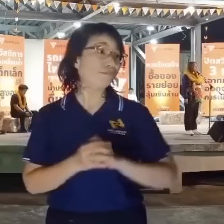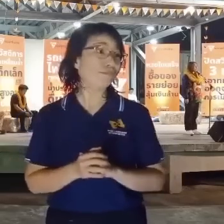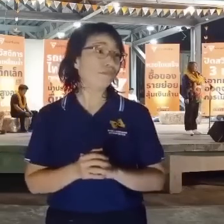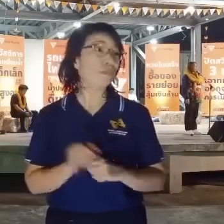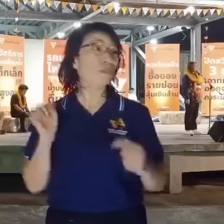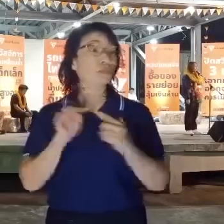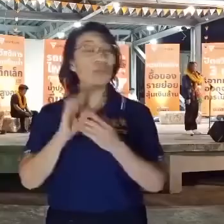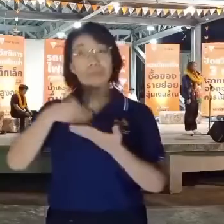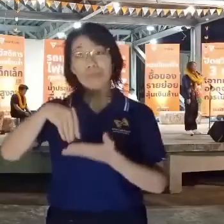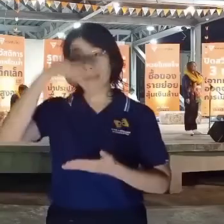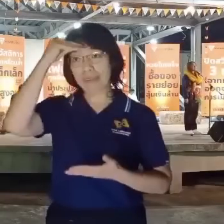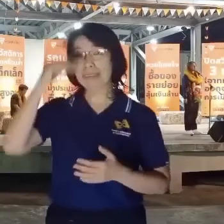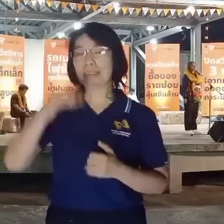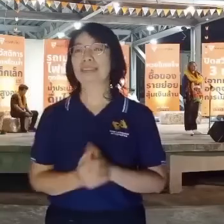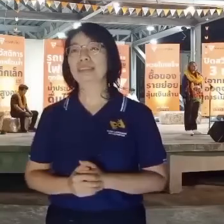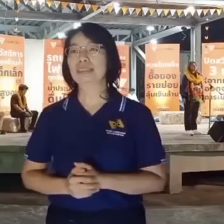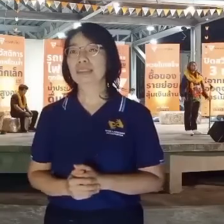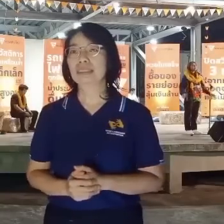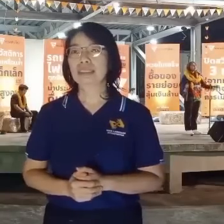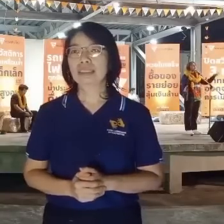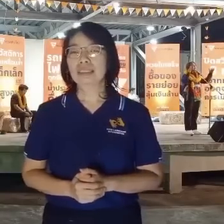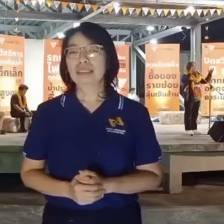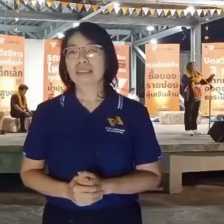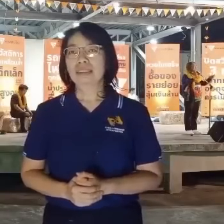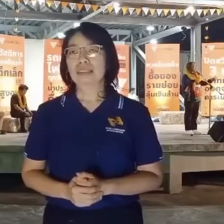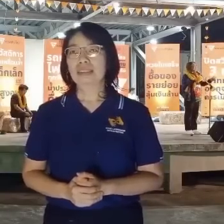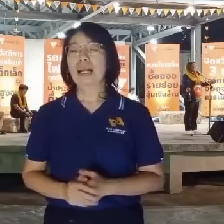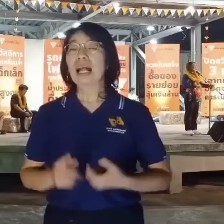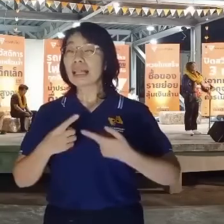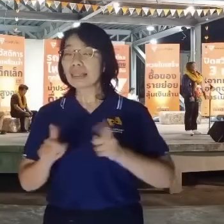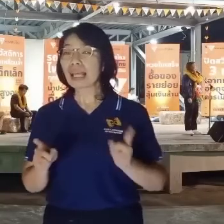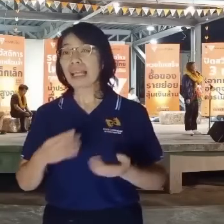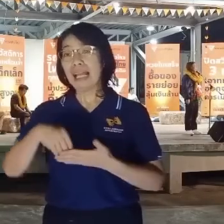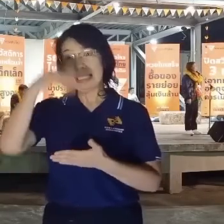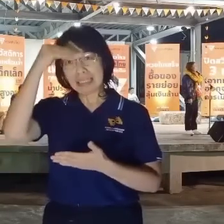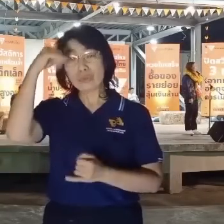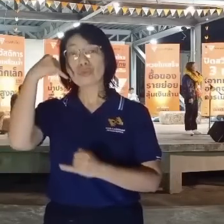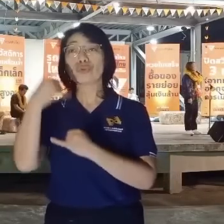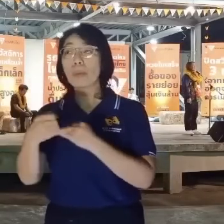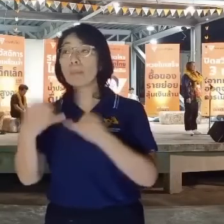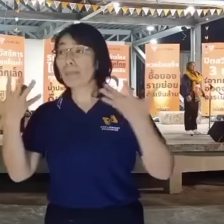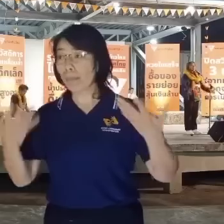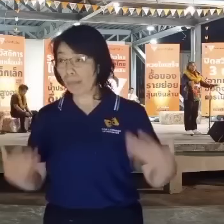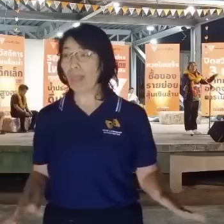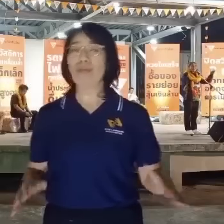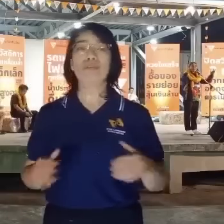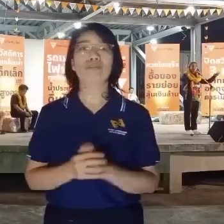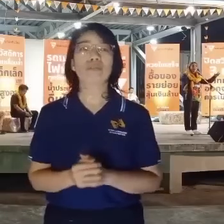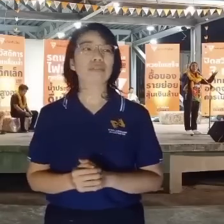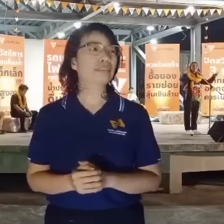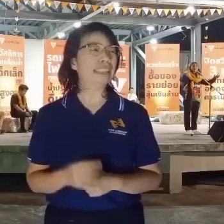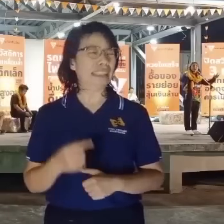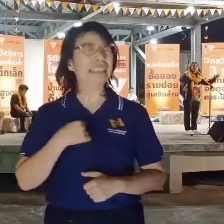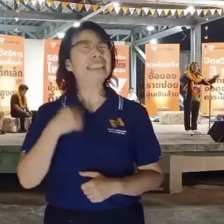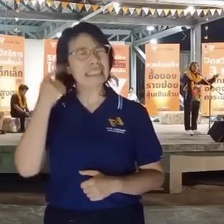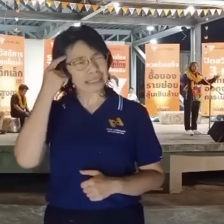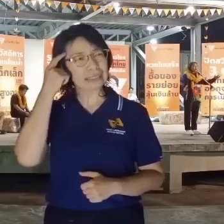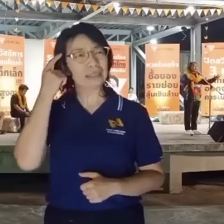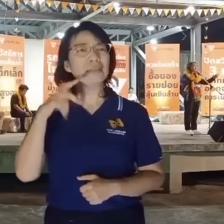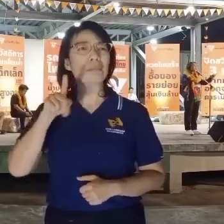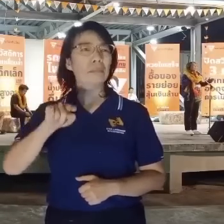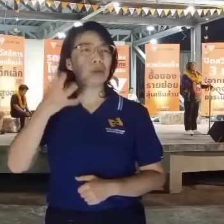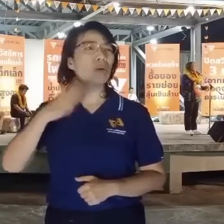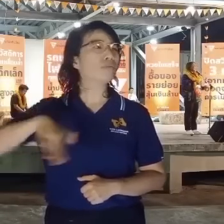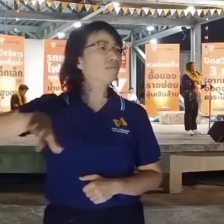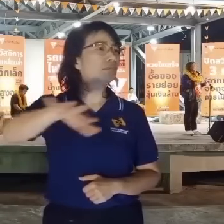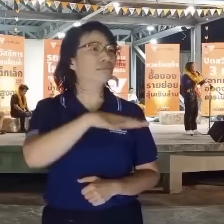ในเรื่องเกี่ยวกับการศึกษาแต่เมื่อเรียนจบแล้วฉันคิดว่าพี่น้องชาวพิษโล